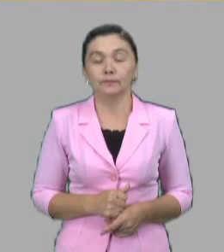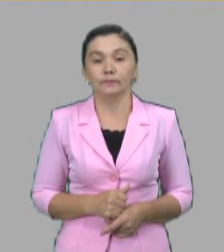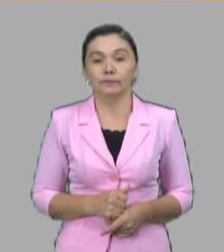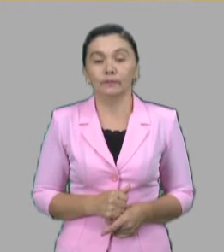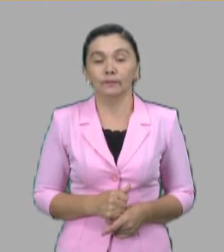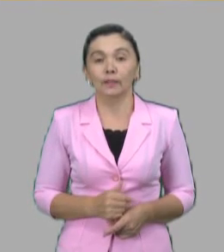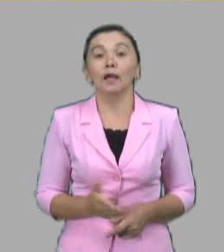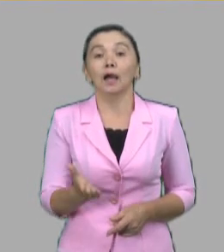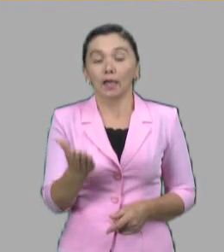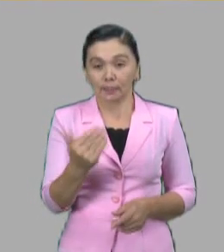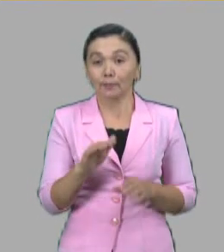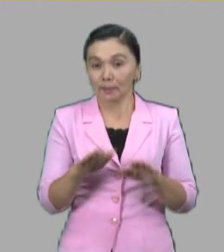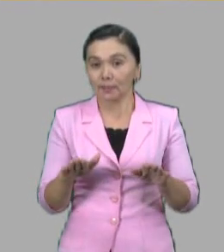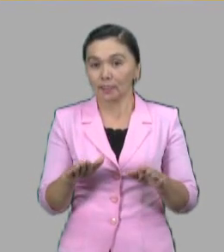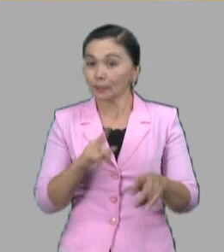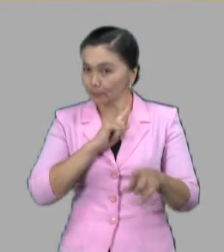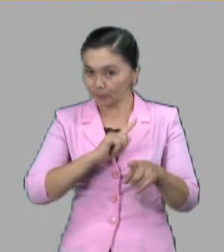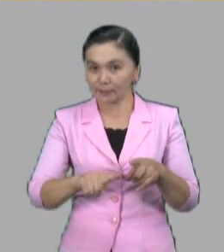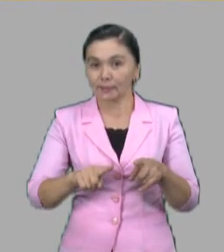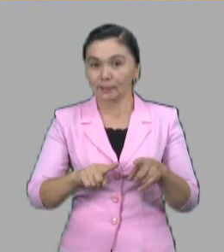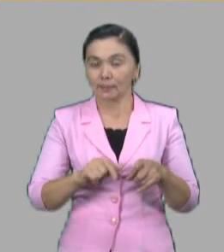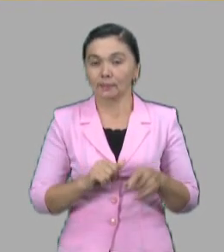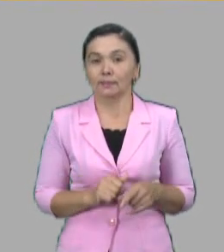Кана балдар, чамдагыла.